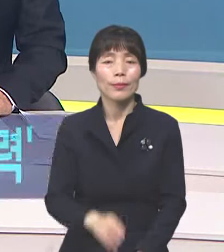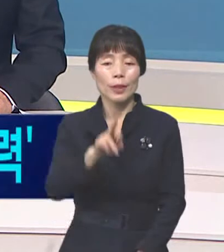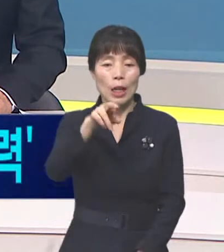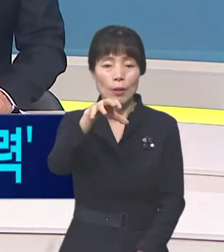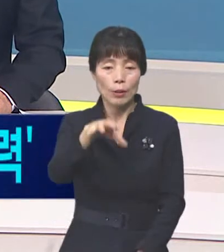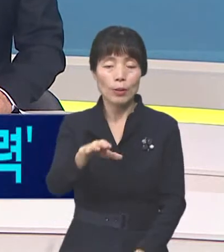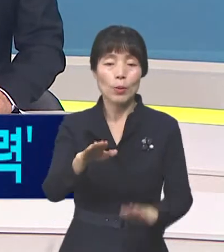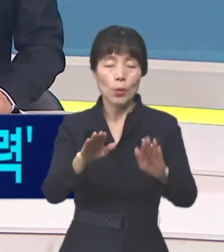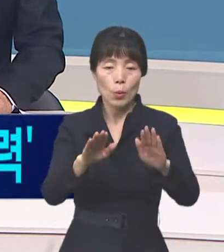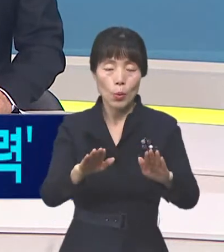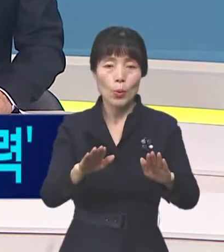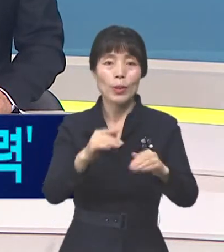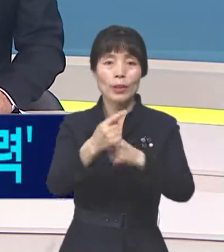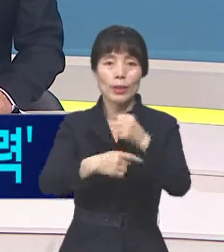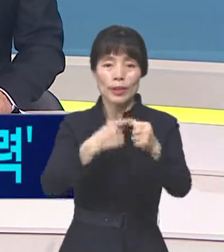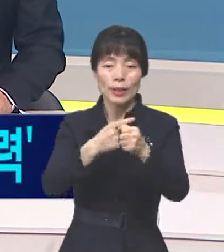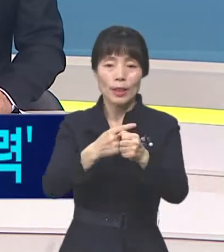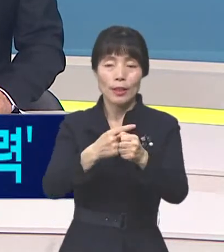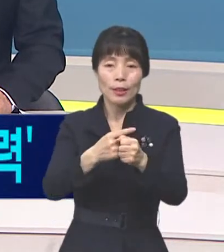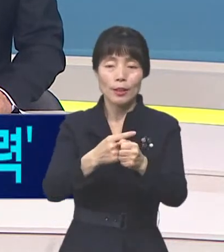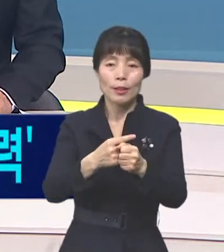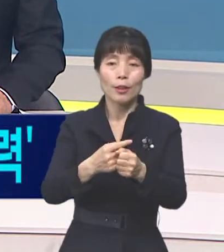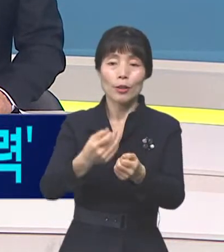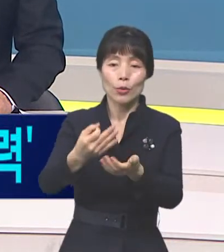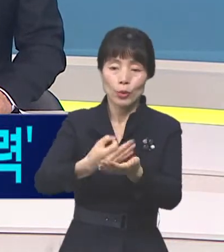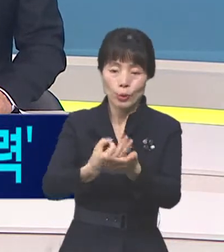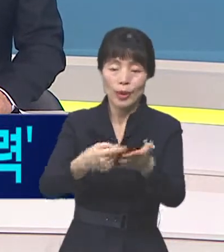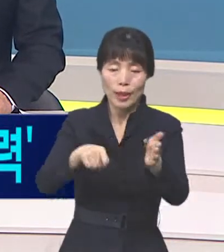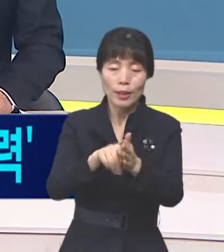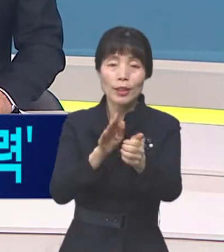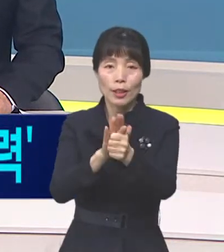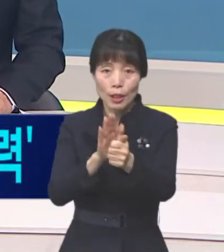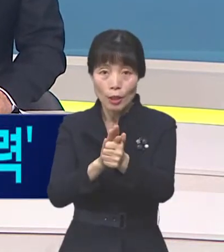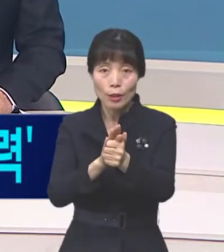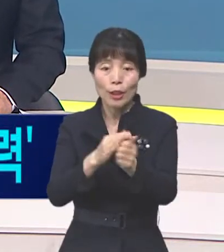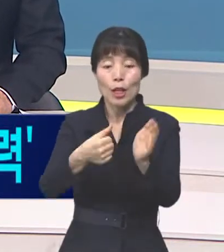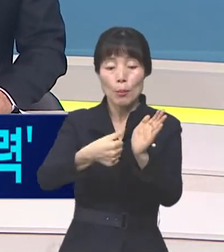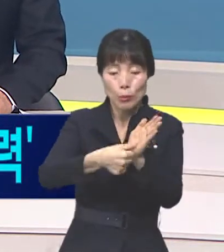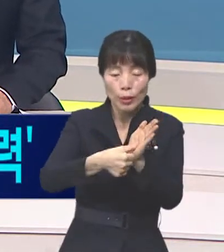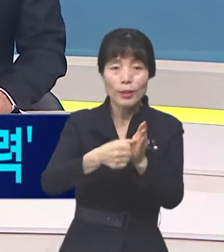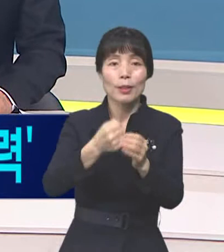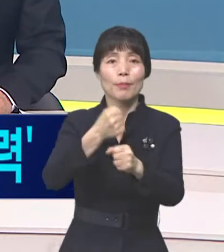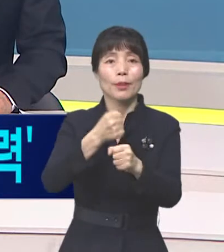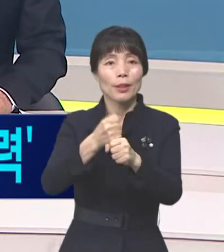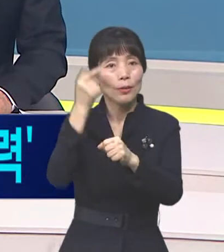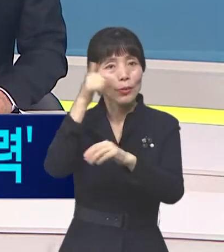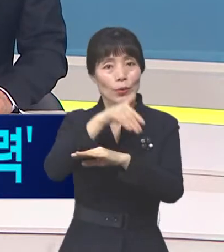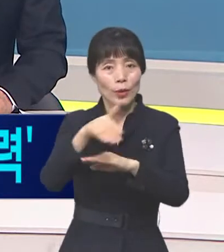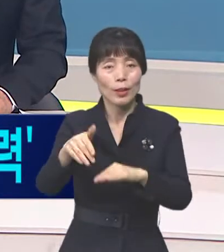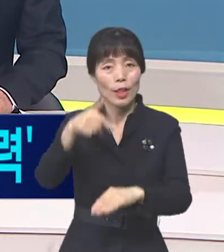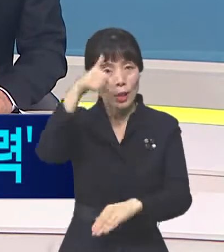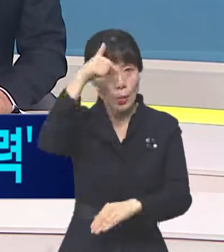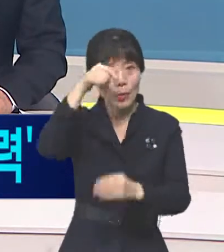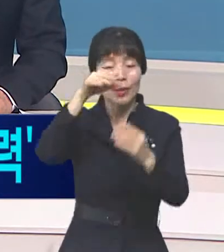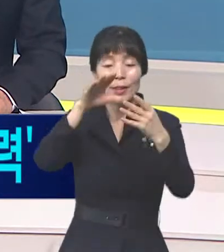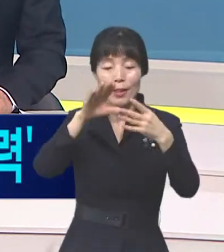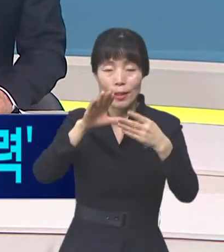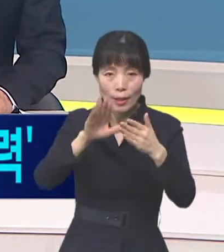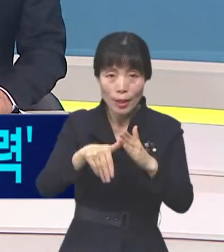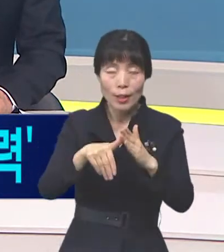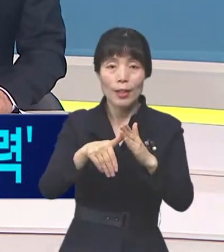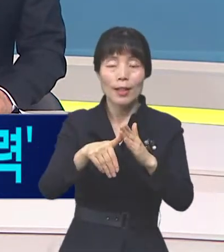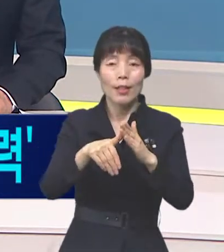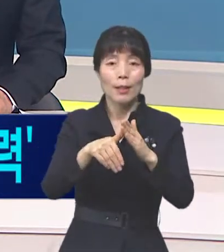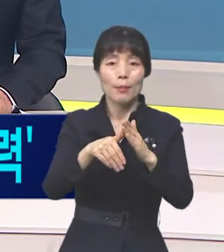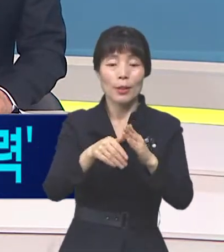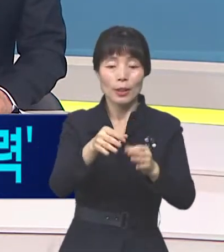강화군은 올해 농가소득 지원을 위해 지역 농특산물 공동 브랜드 개발을 추진합니다. 고려시대 장터와 해상 케이블카